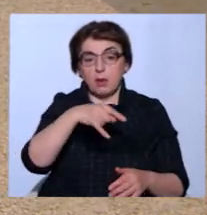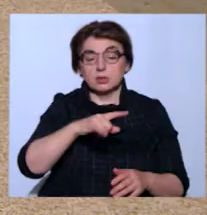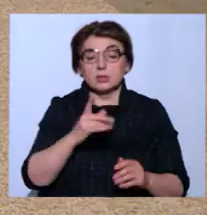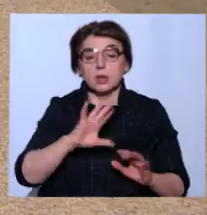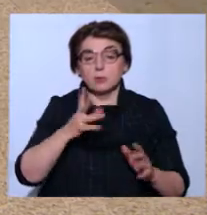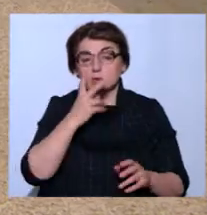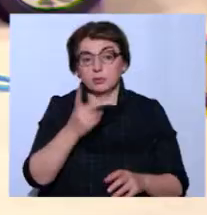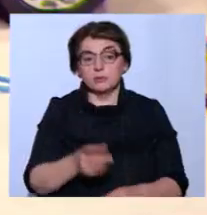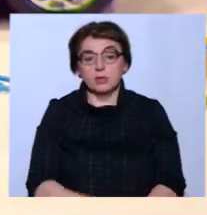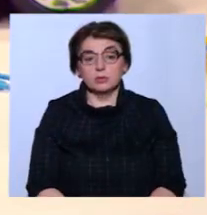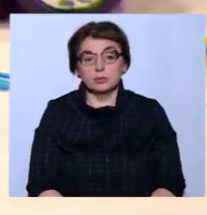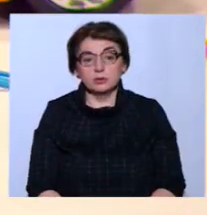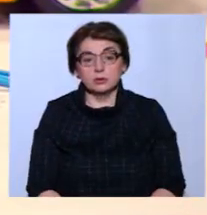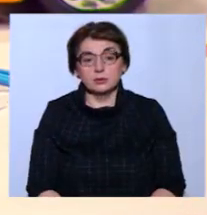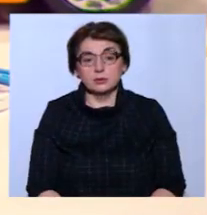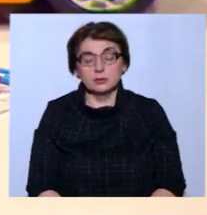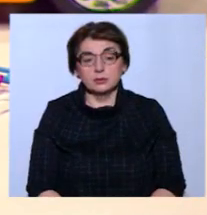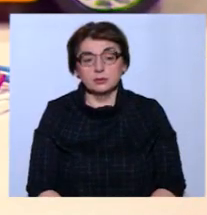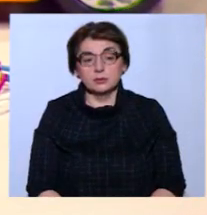რა მოხდება. აი,